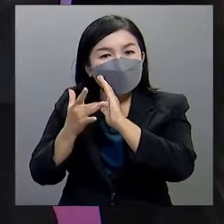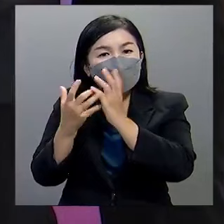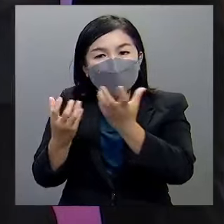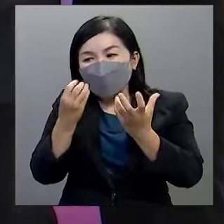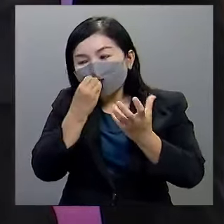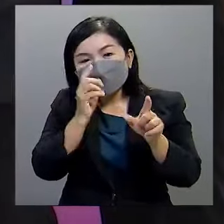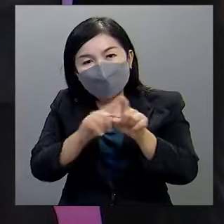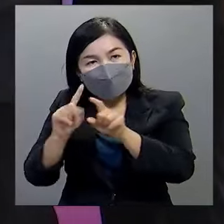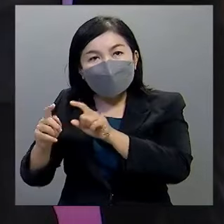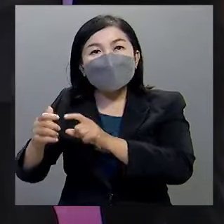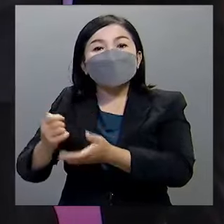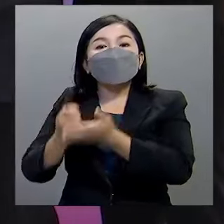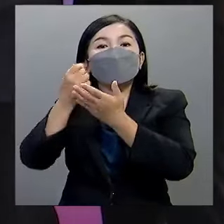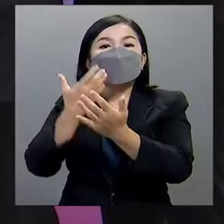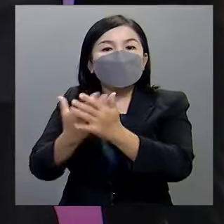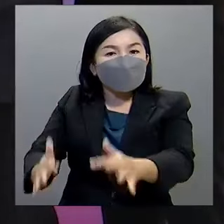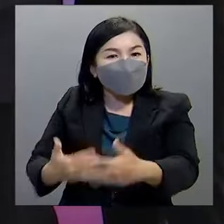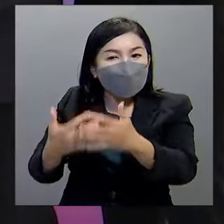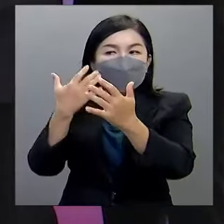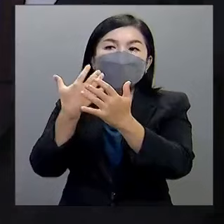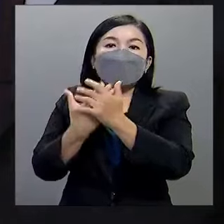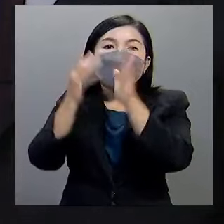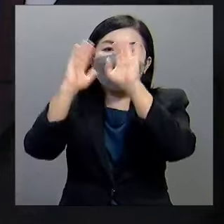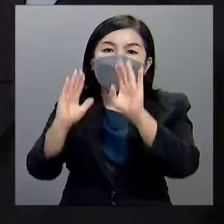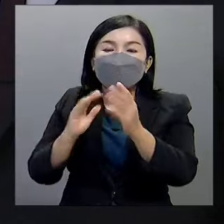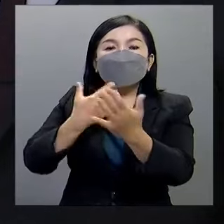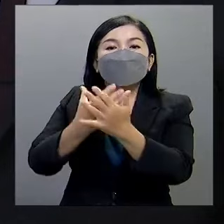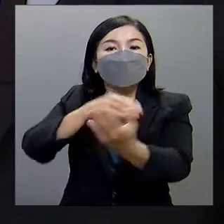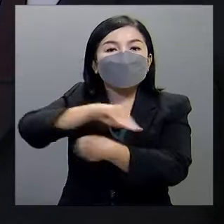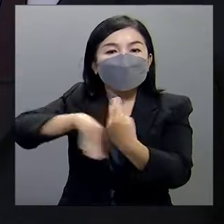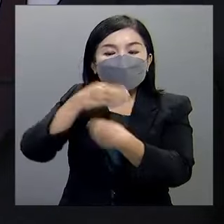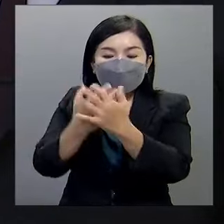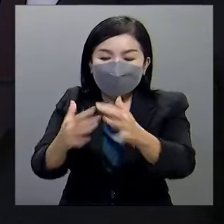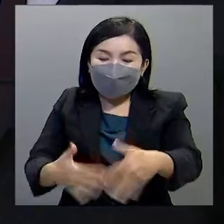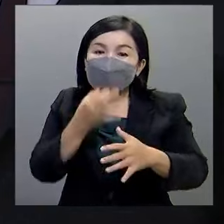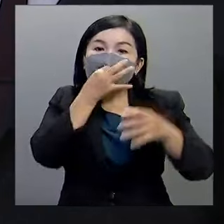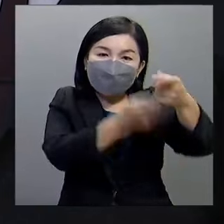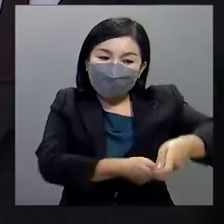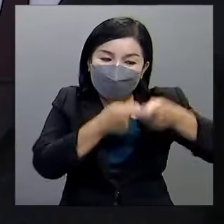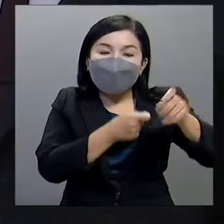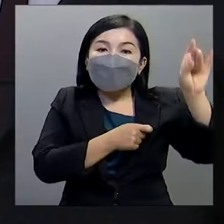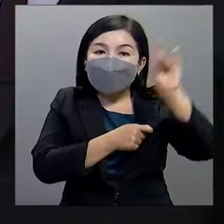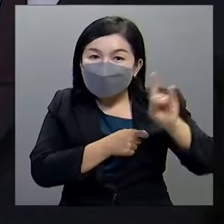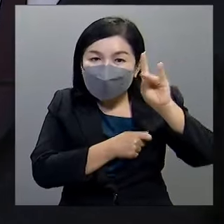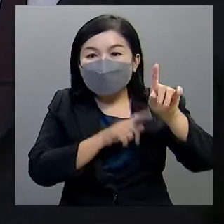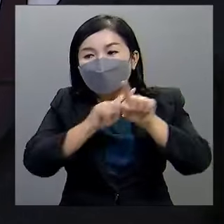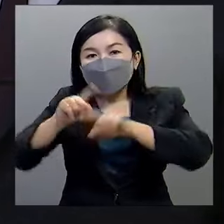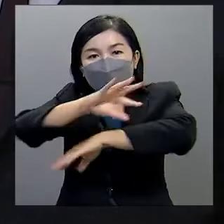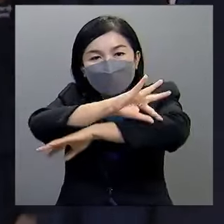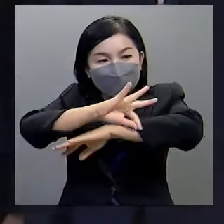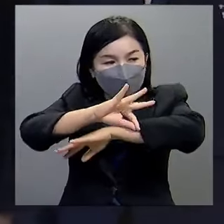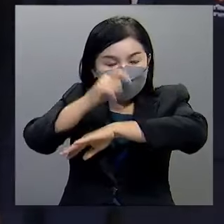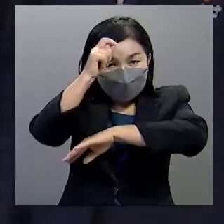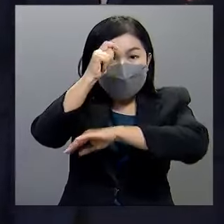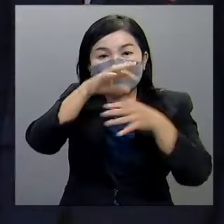ที่สามารถสร้างรายได้และทำให้เกิดธุรกิจต่อประเทศเพื่อใช้ในภาคเกษตรกรรมปศุสัตว์และภาควิศวกรรมที่เกี่ยวข้อง